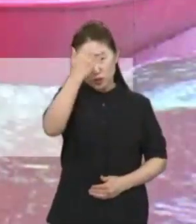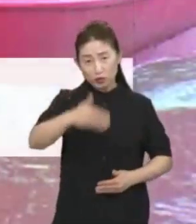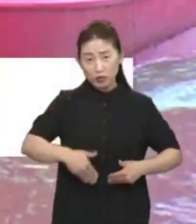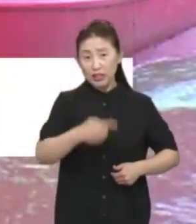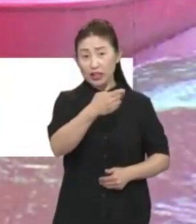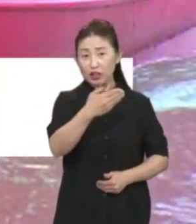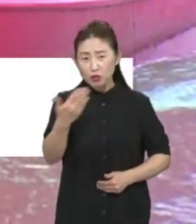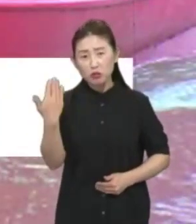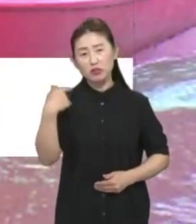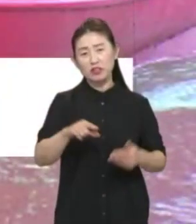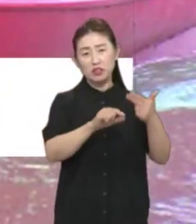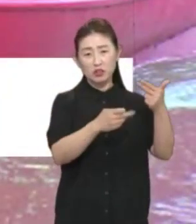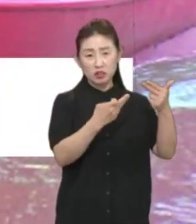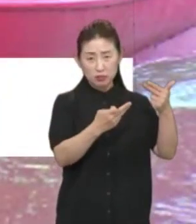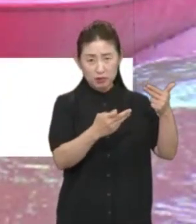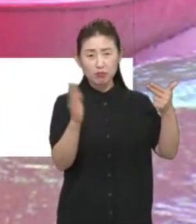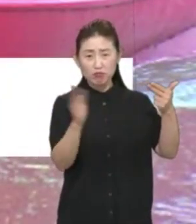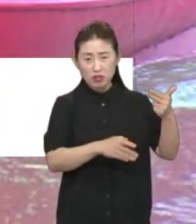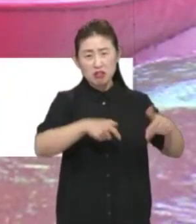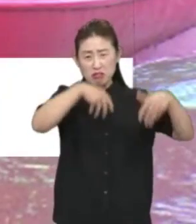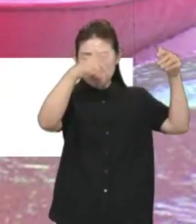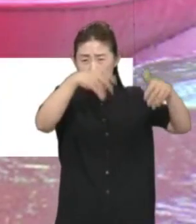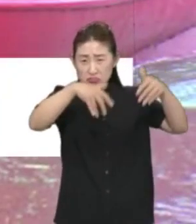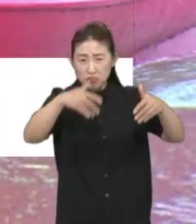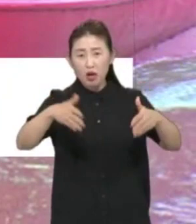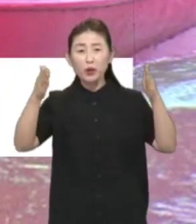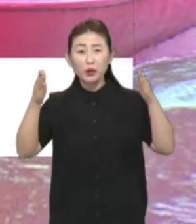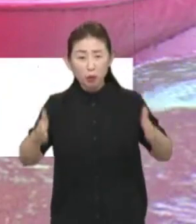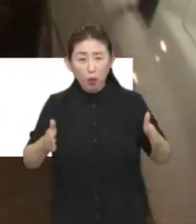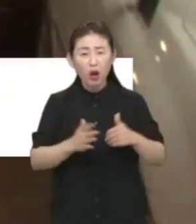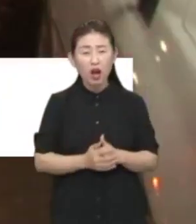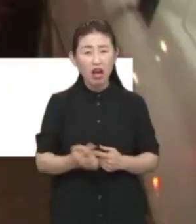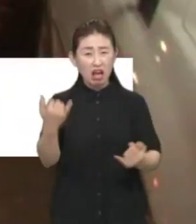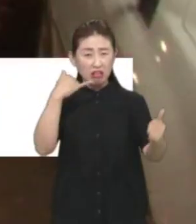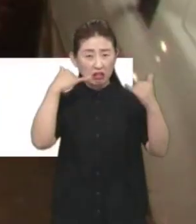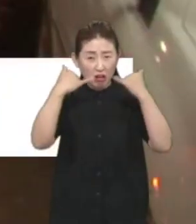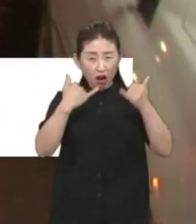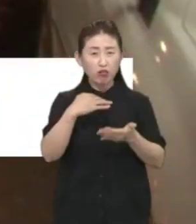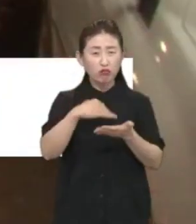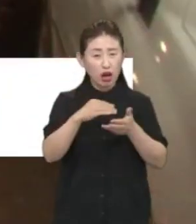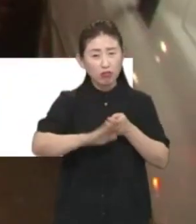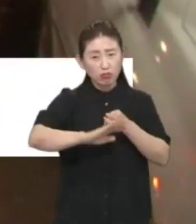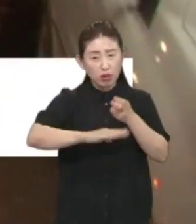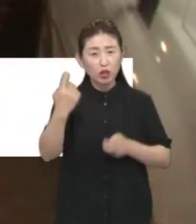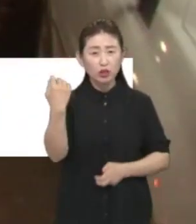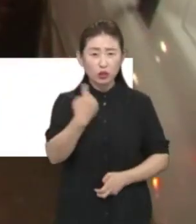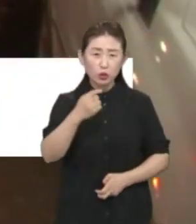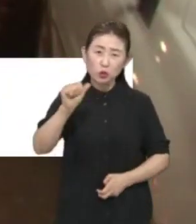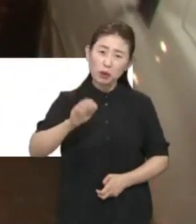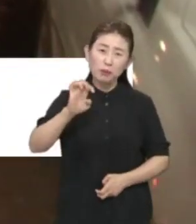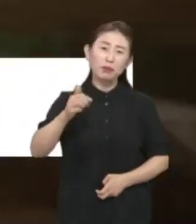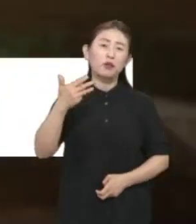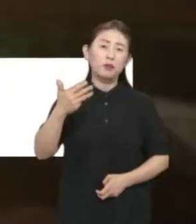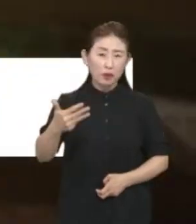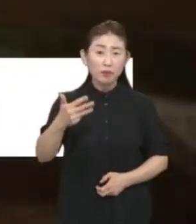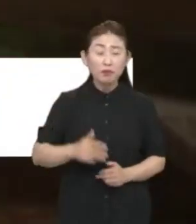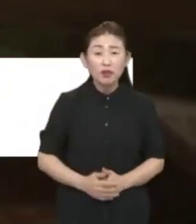충남 소방이 지난 13일부터 시작된 집중호우 기간 동안 1,548차례 출동한 것으로